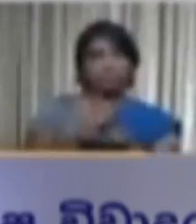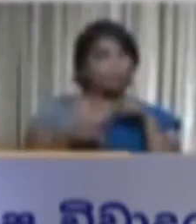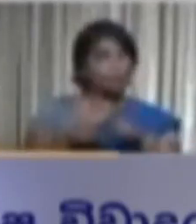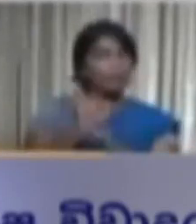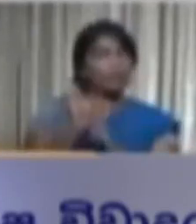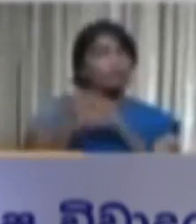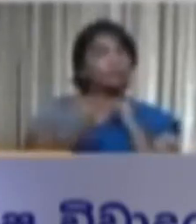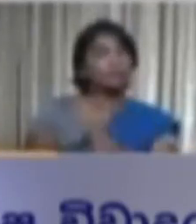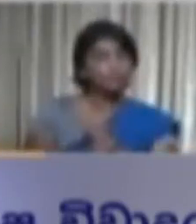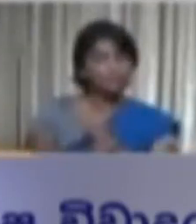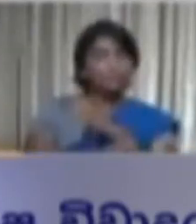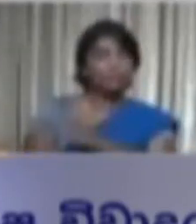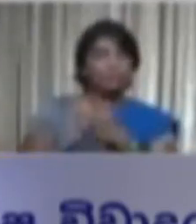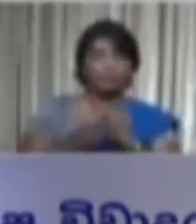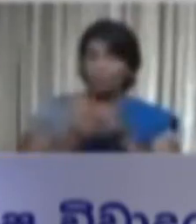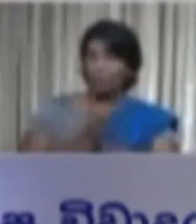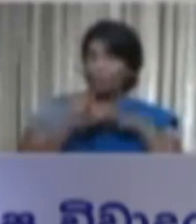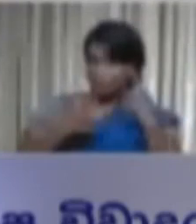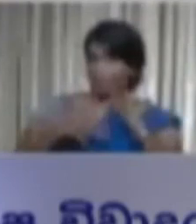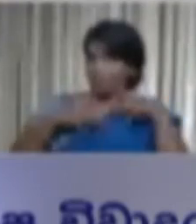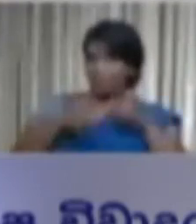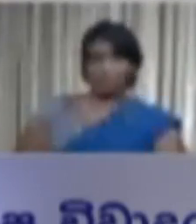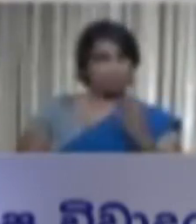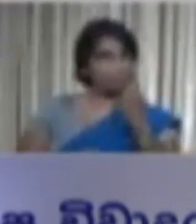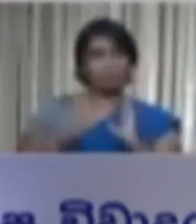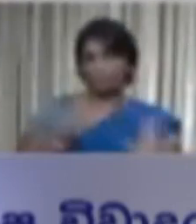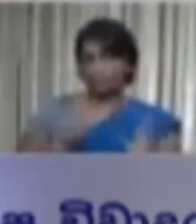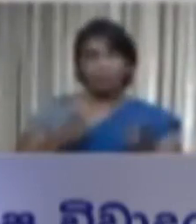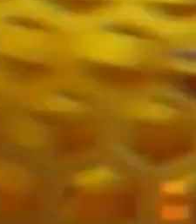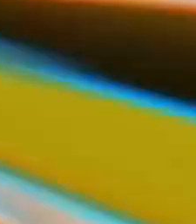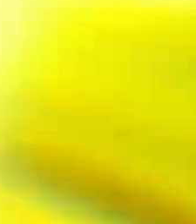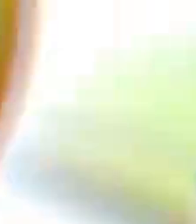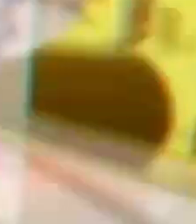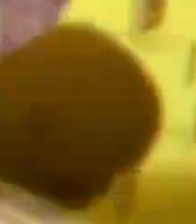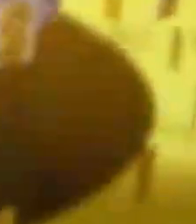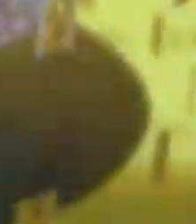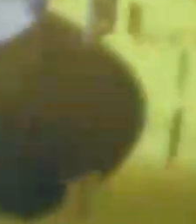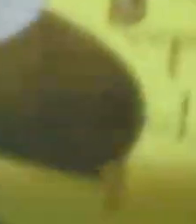සප්ලයි එකේ ඒකාධිකාරිය තනි සමාගමට දෙන්න බෑ ඒ පිළිබඳ සියලු දෙනා අපි එක තැනක ඉන්නවා